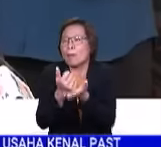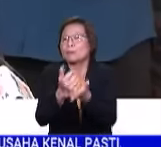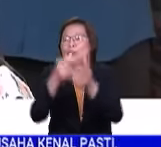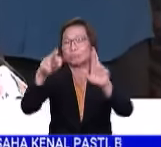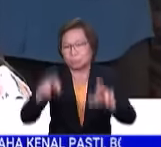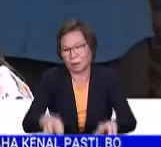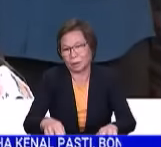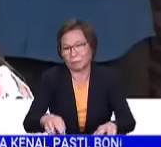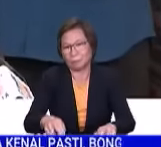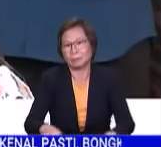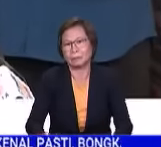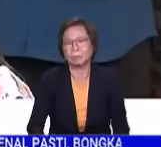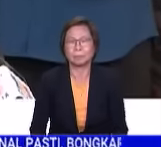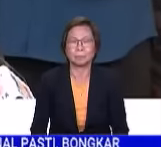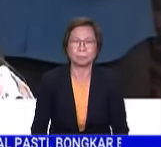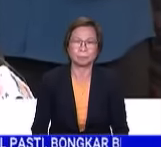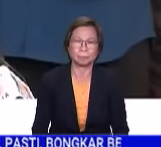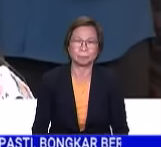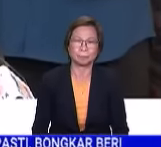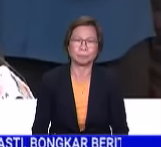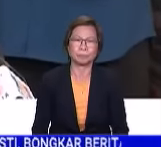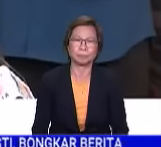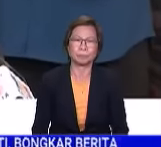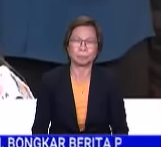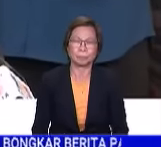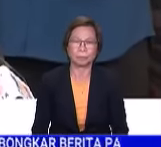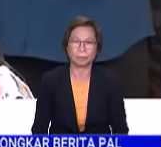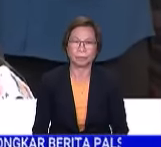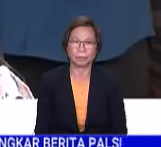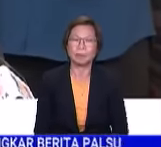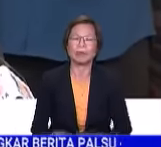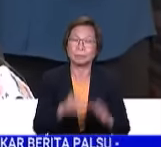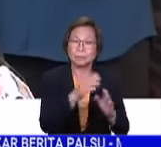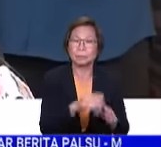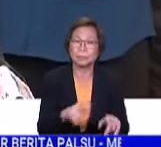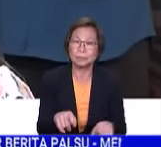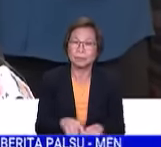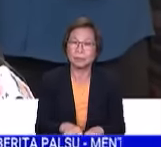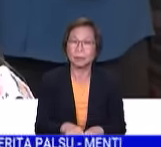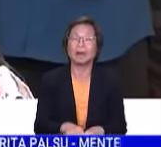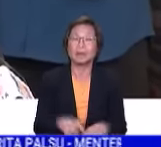sedang kesusahan dan dalam masa yang sama strategi